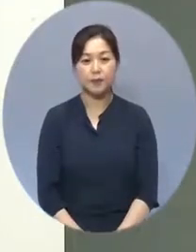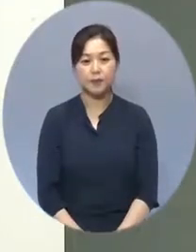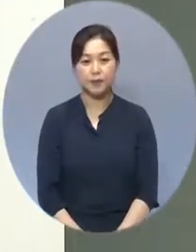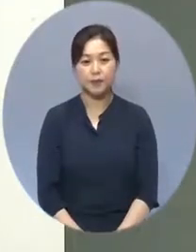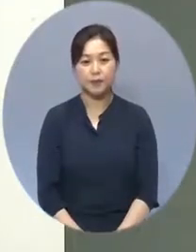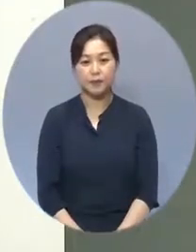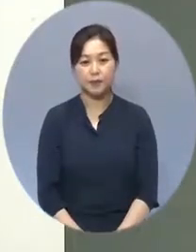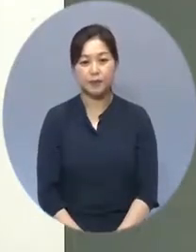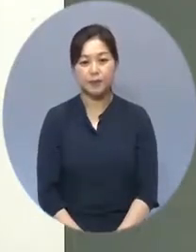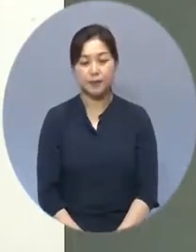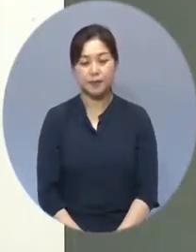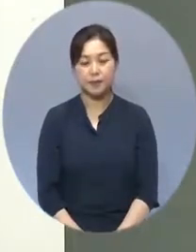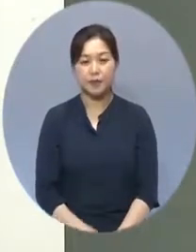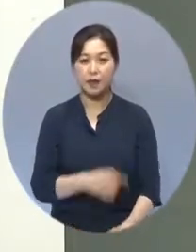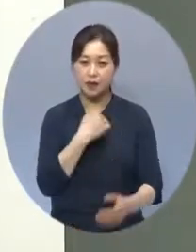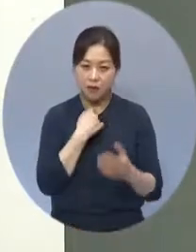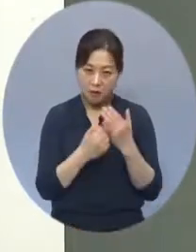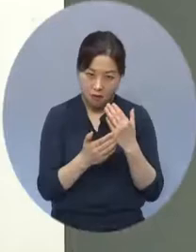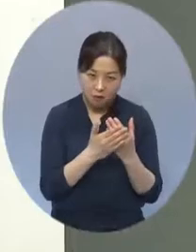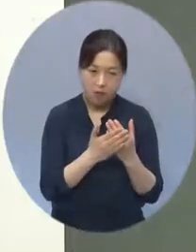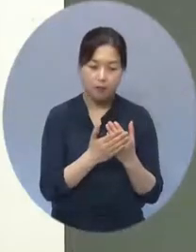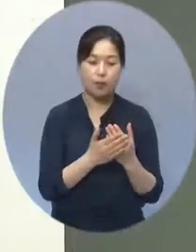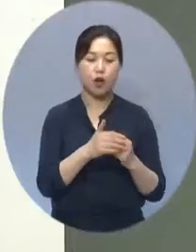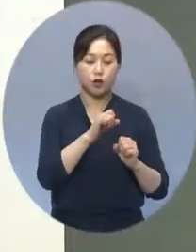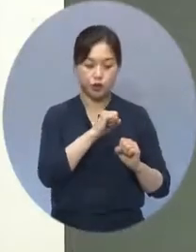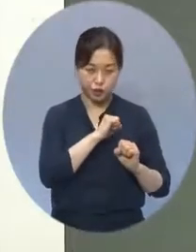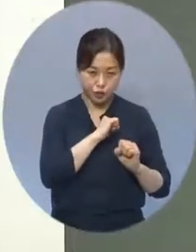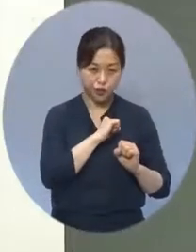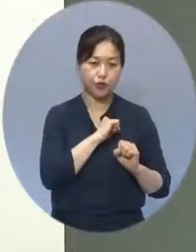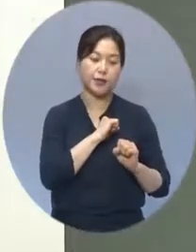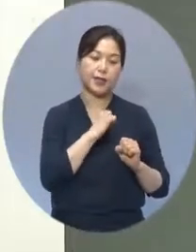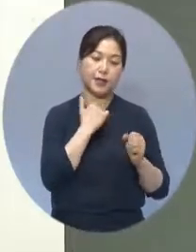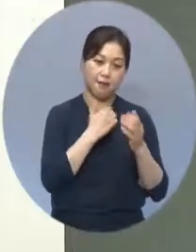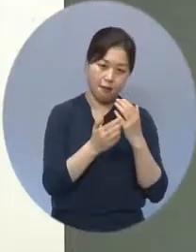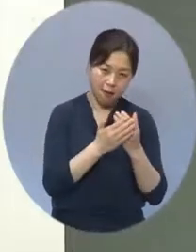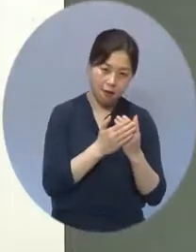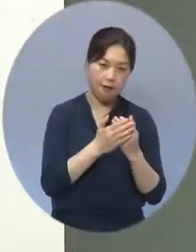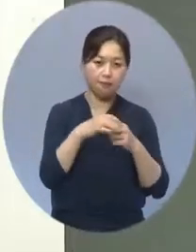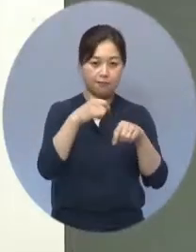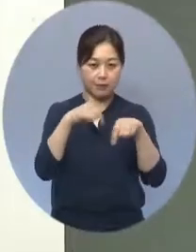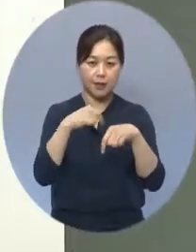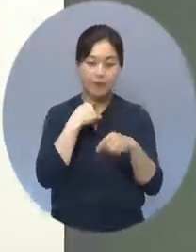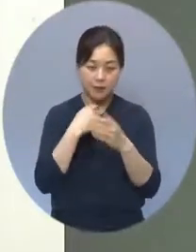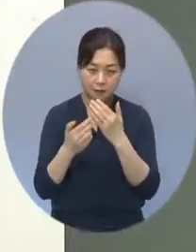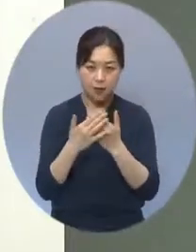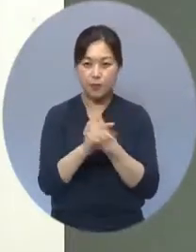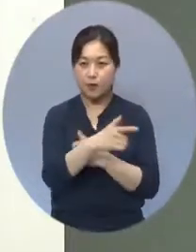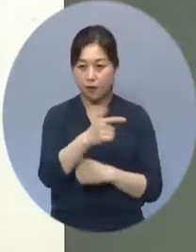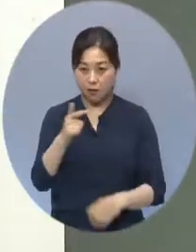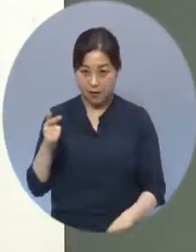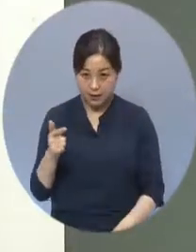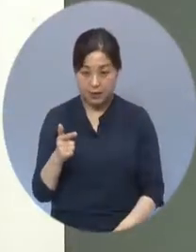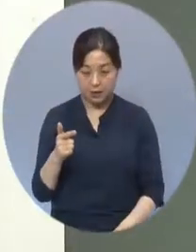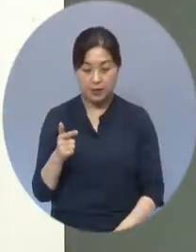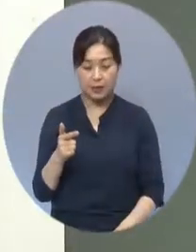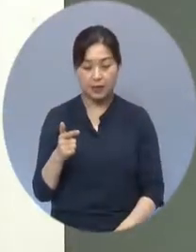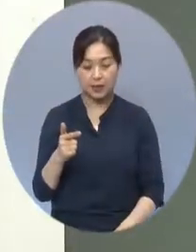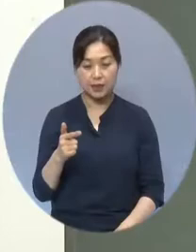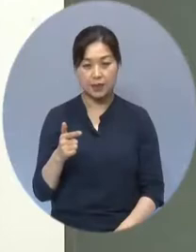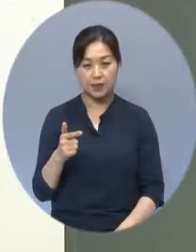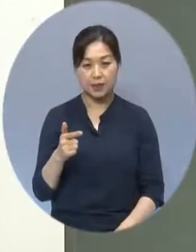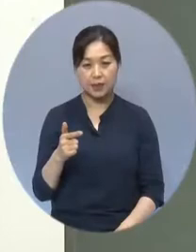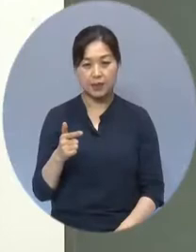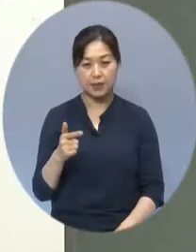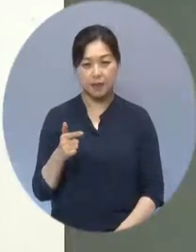이제 그러다 보니까 이제 수많은 경험, 군의 경험, 국정의 경험 뭐 이런 걸 경험을 바탕으로